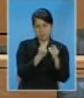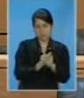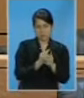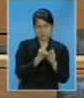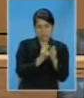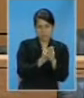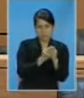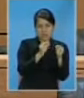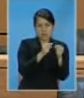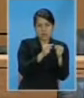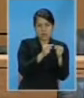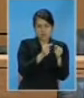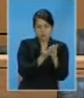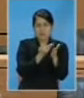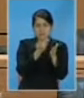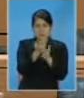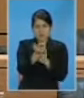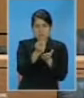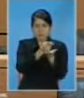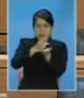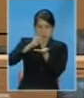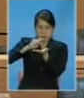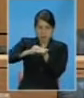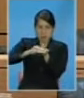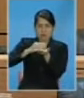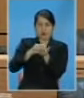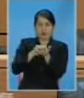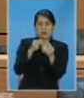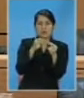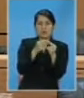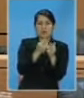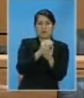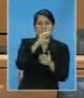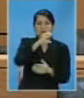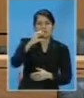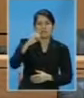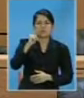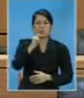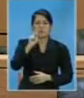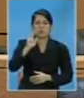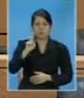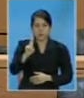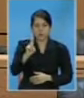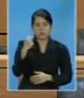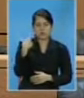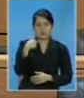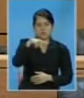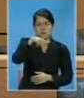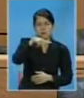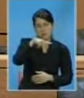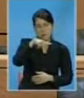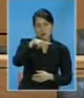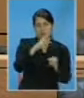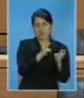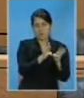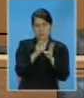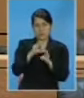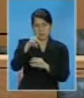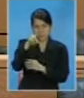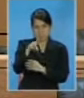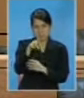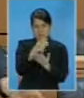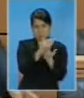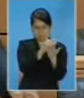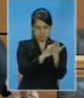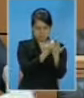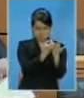เศษมีการสั่งการไปก่อนหน้านี้ใช่หรือไม่อันนี้ผมเป็นตั้งข้อสังเกตนะครับและเป็นที่น่